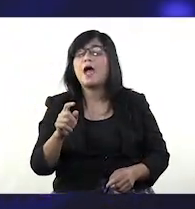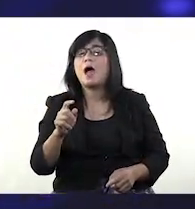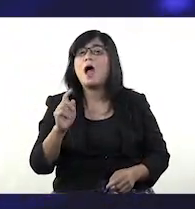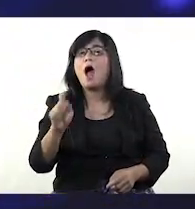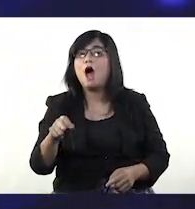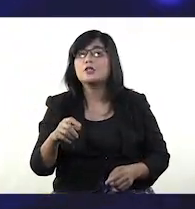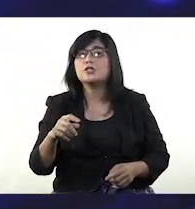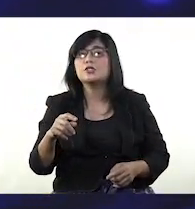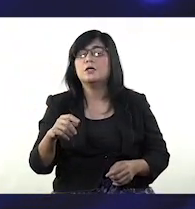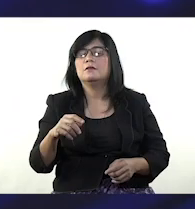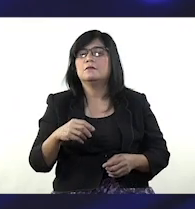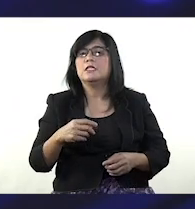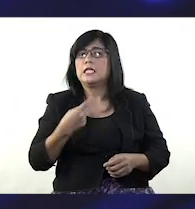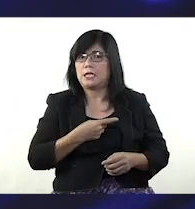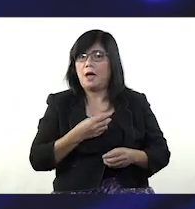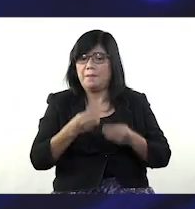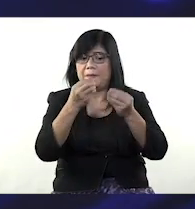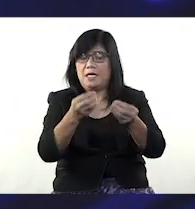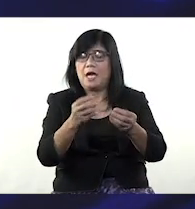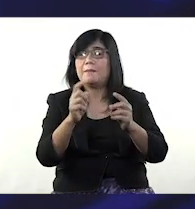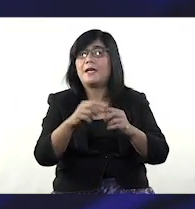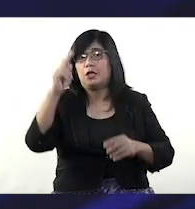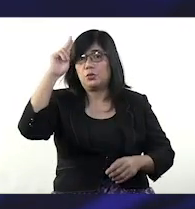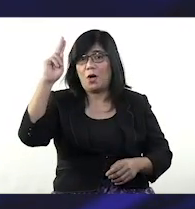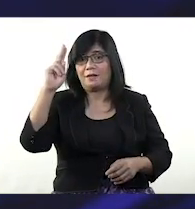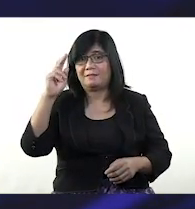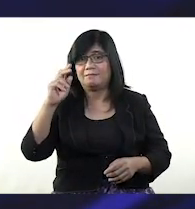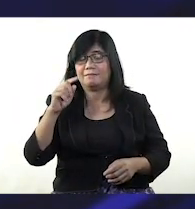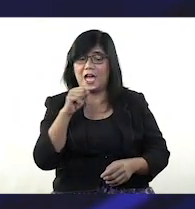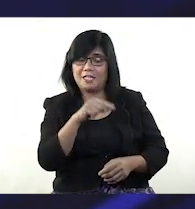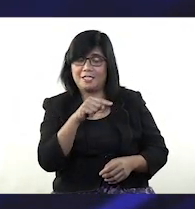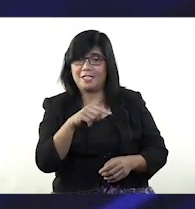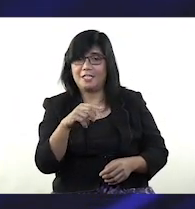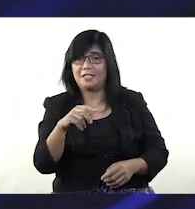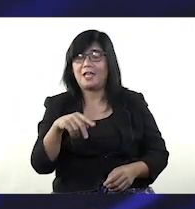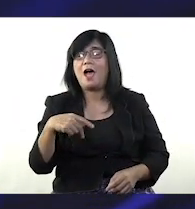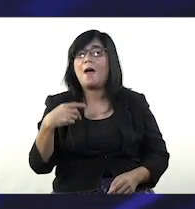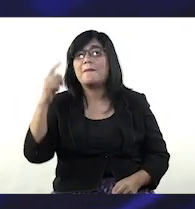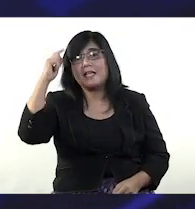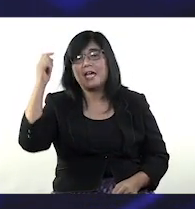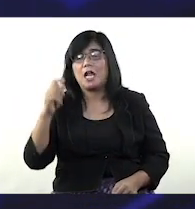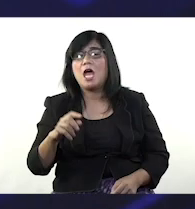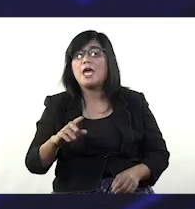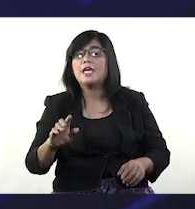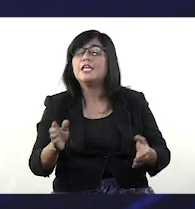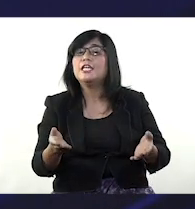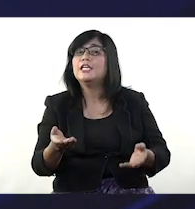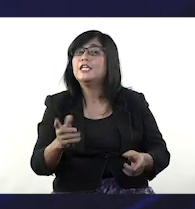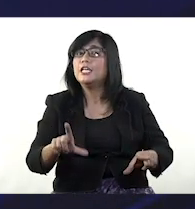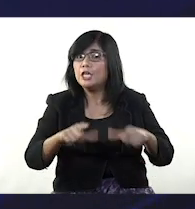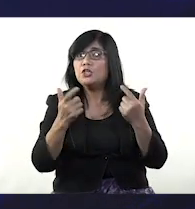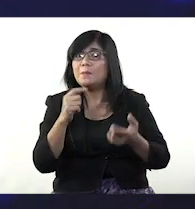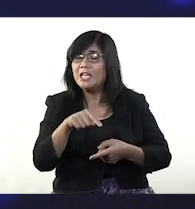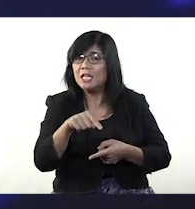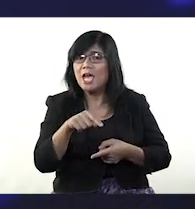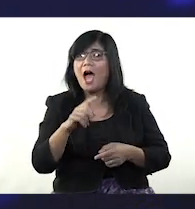Hai Dede disini kita belajar hai hidup ini ada porsinya masing-masing Hai Hidup